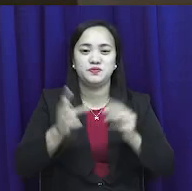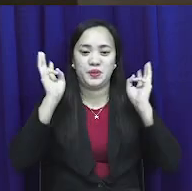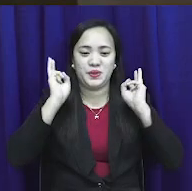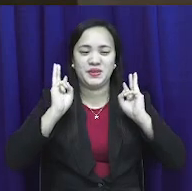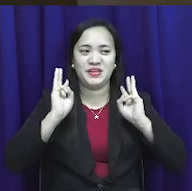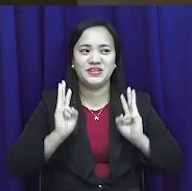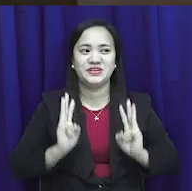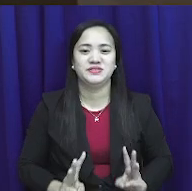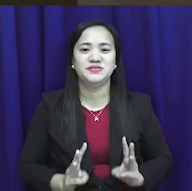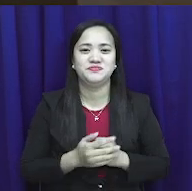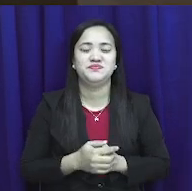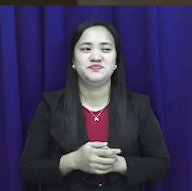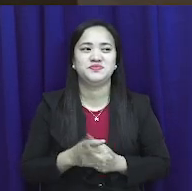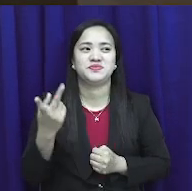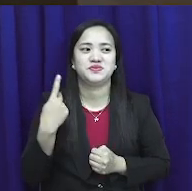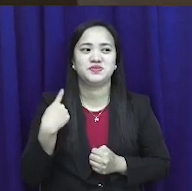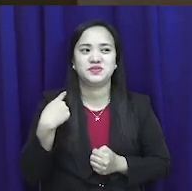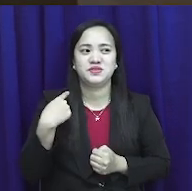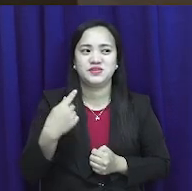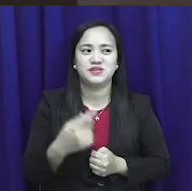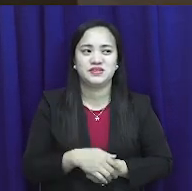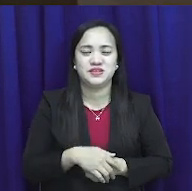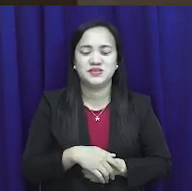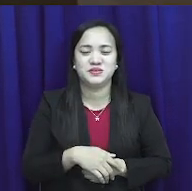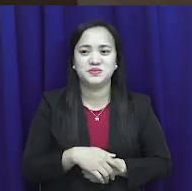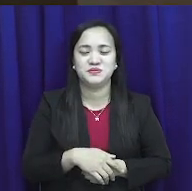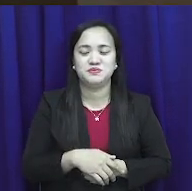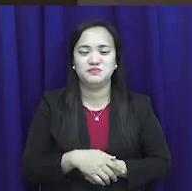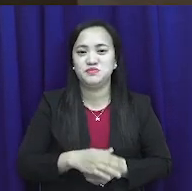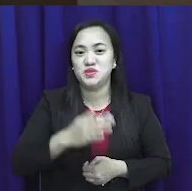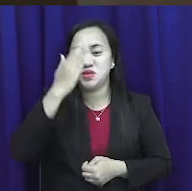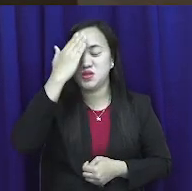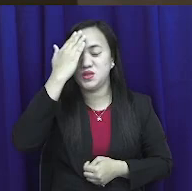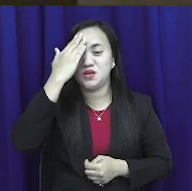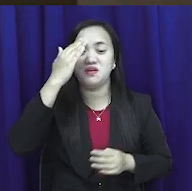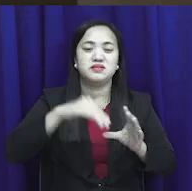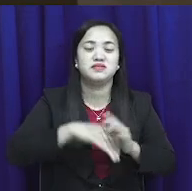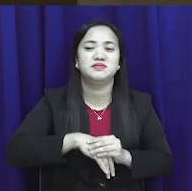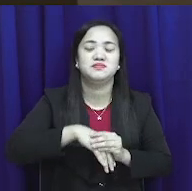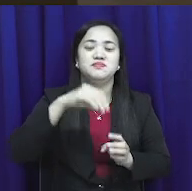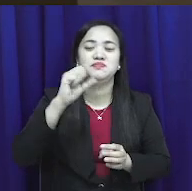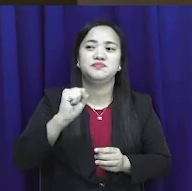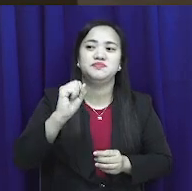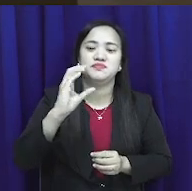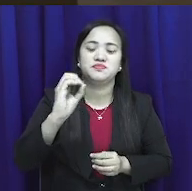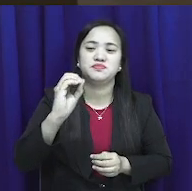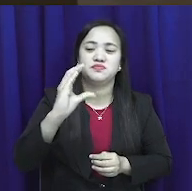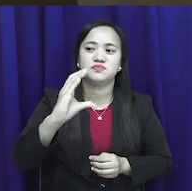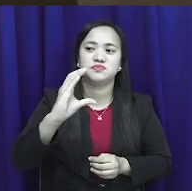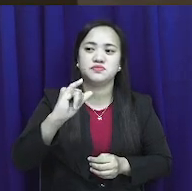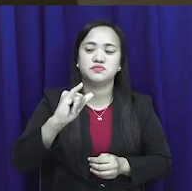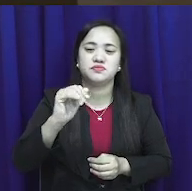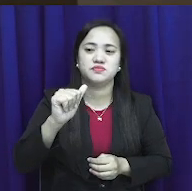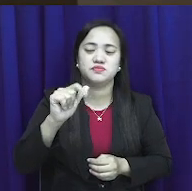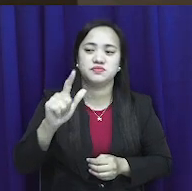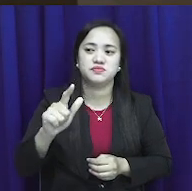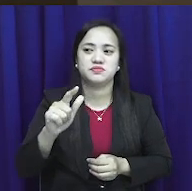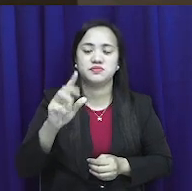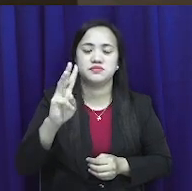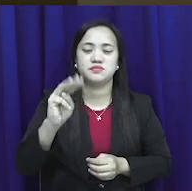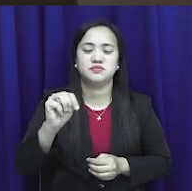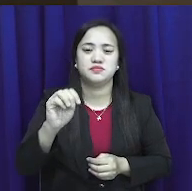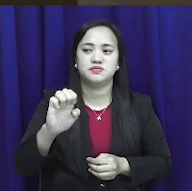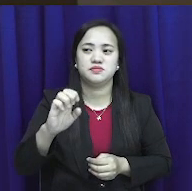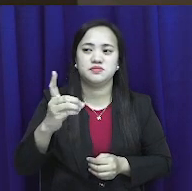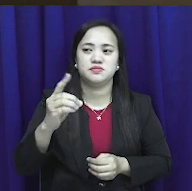her husband is known in the social media wala wala isa lang ang meron diyan sir sa bible na nandon pa